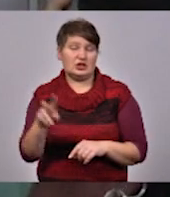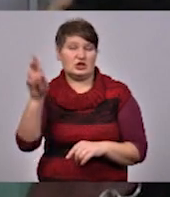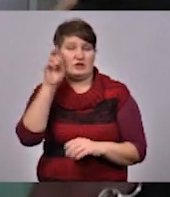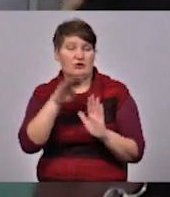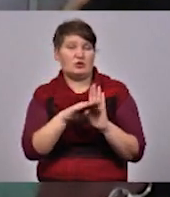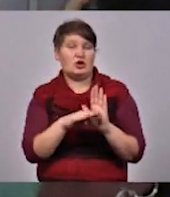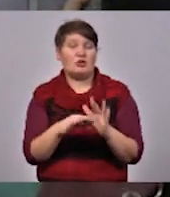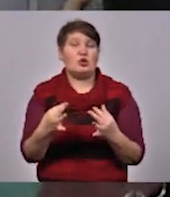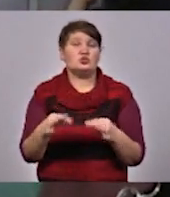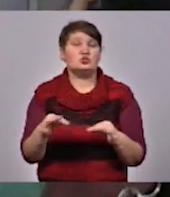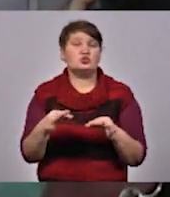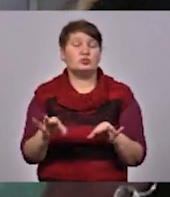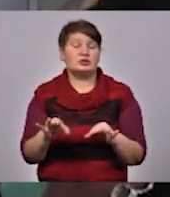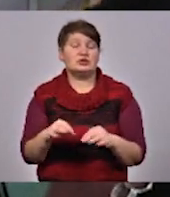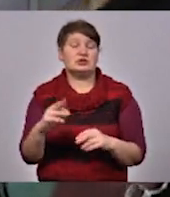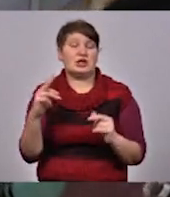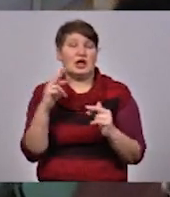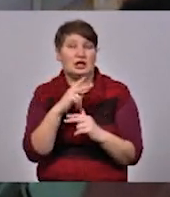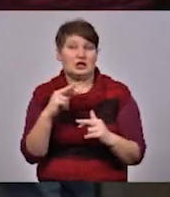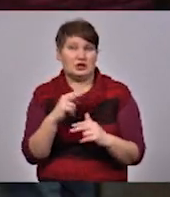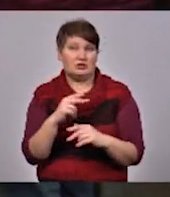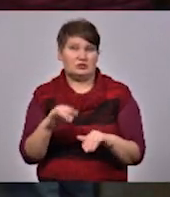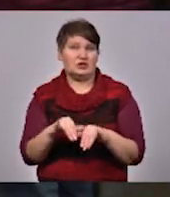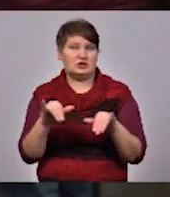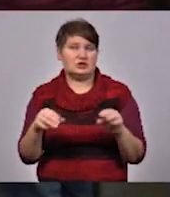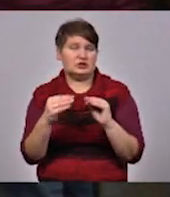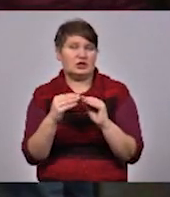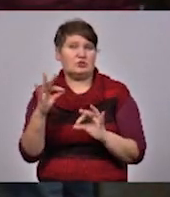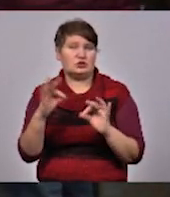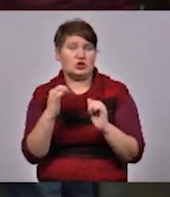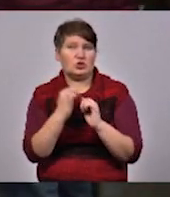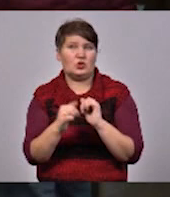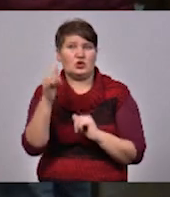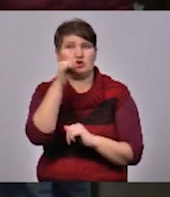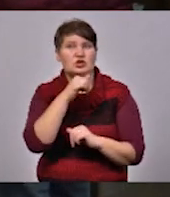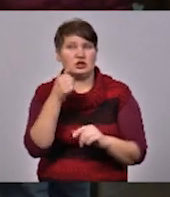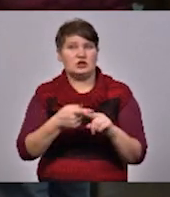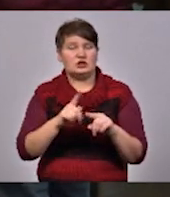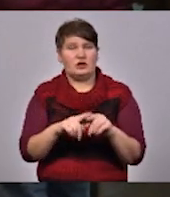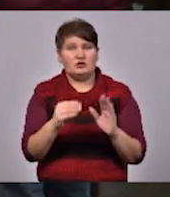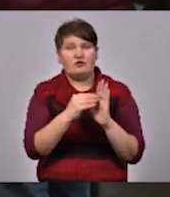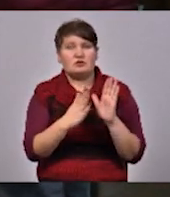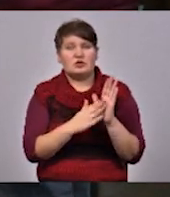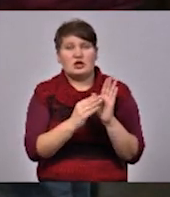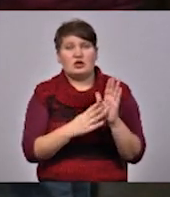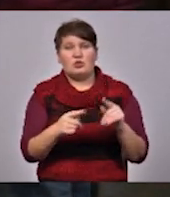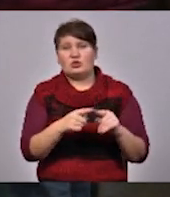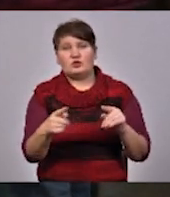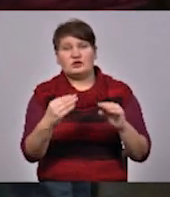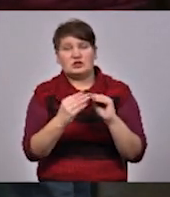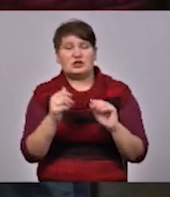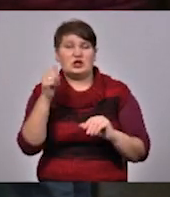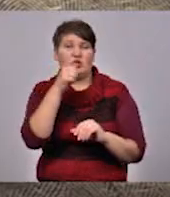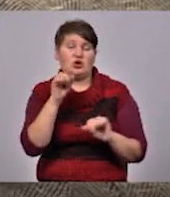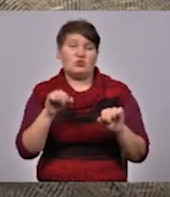маємо щорічний приріст таких пацієнтів приблизно 10%. Це тенденція вже відмічається впродовж десь 10 років, може навіть